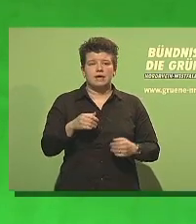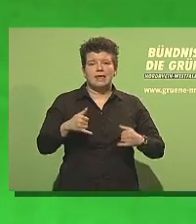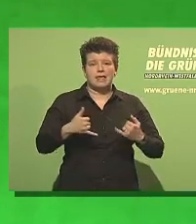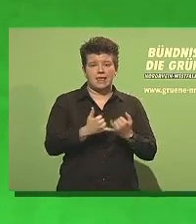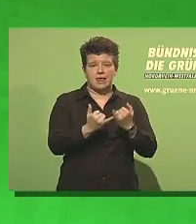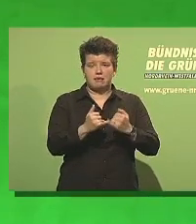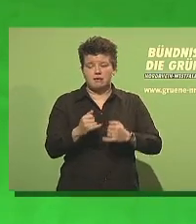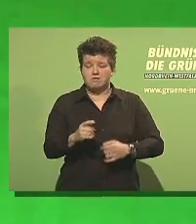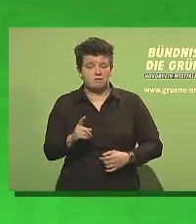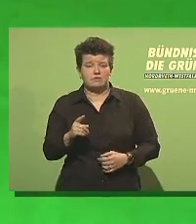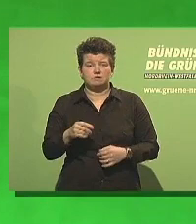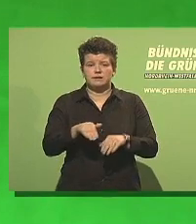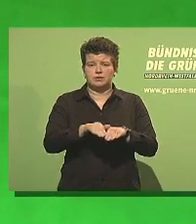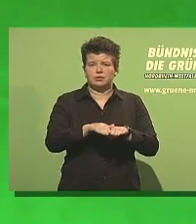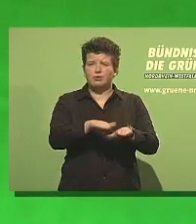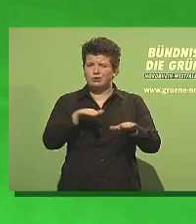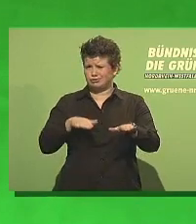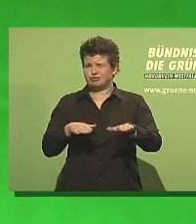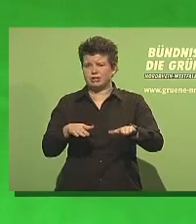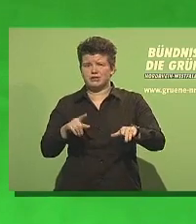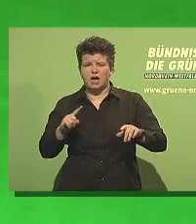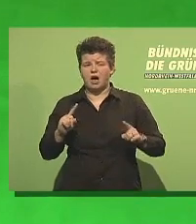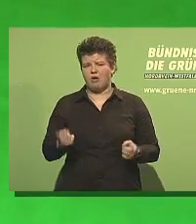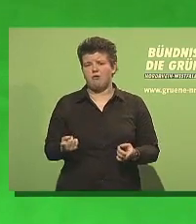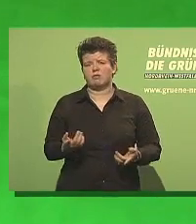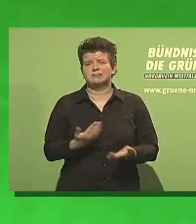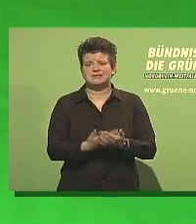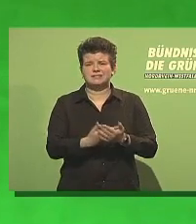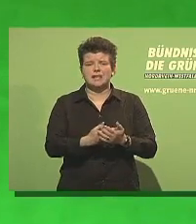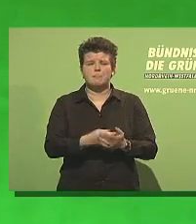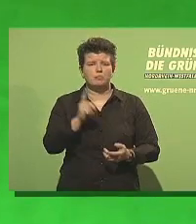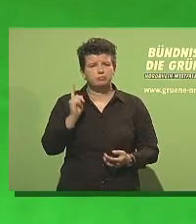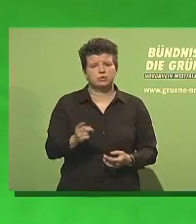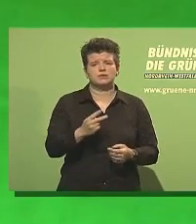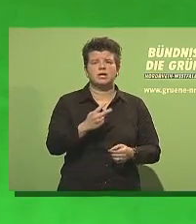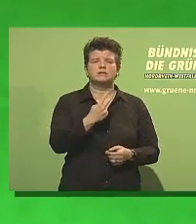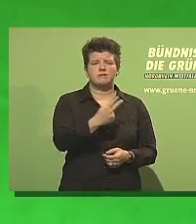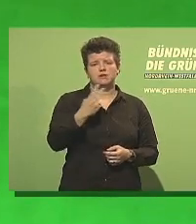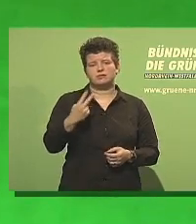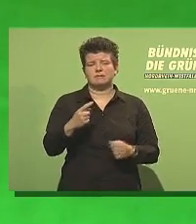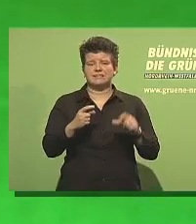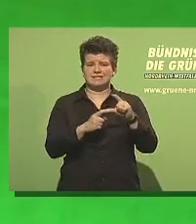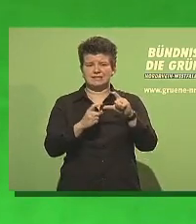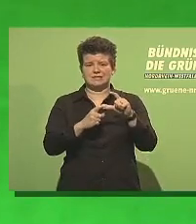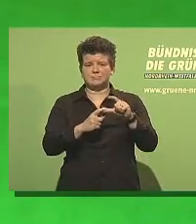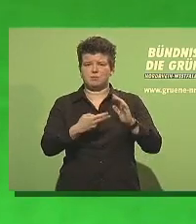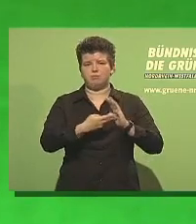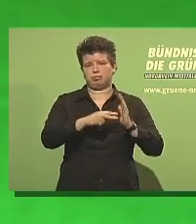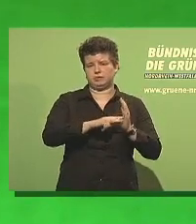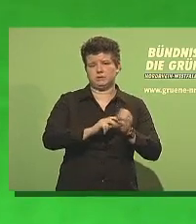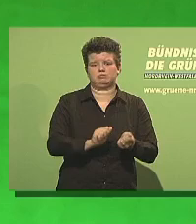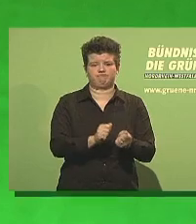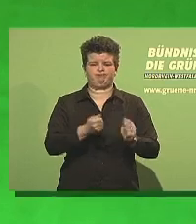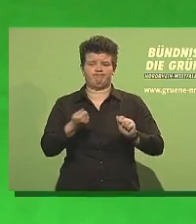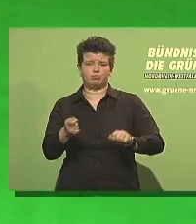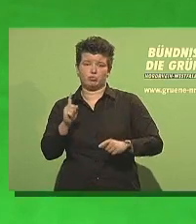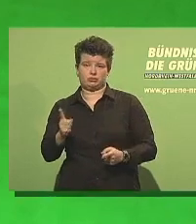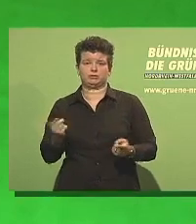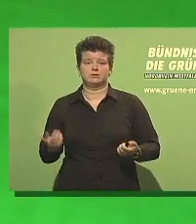Sie ist einfach nur rückständig. Und deshalb brauchen wir am 22. September nächsten Jahres einen Politikwechsel, liebe Freundinnen und